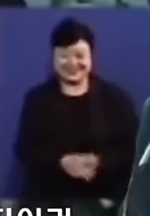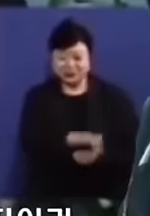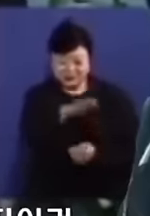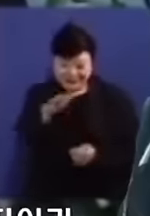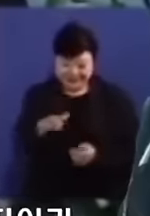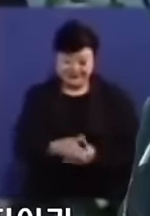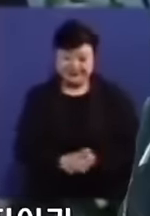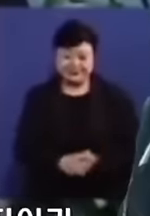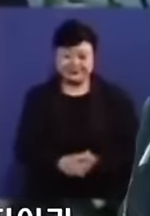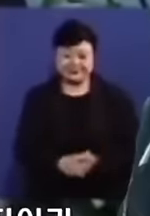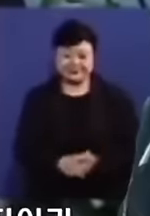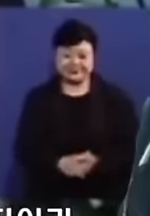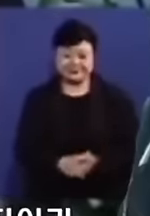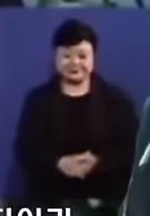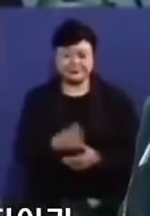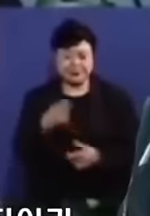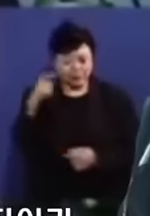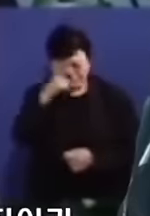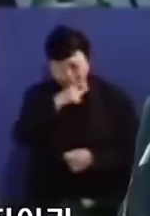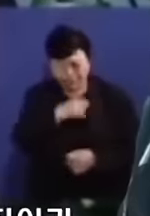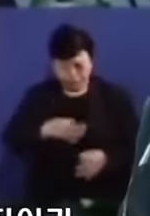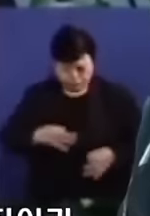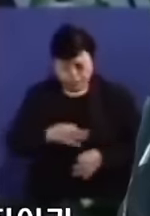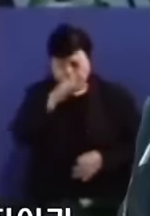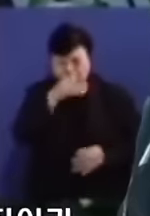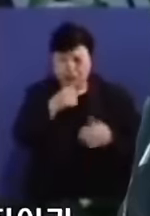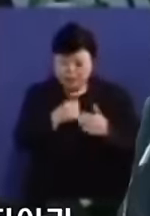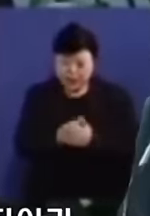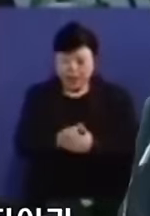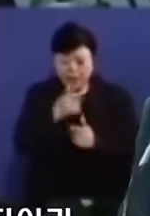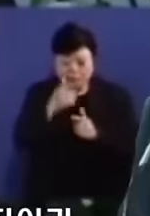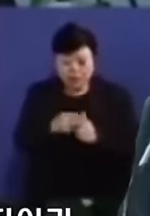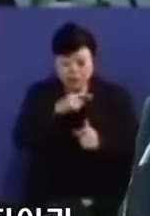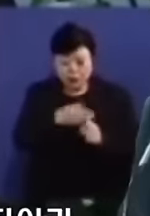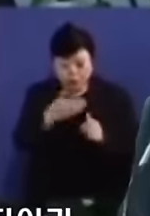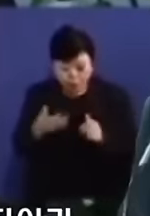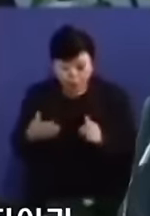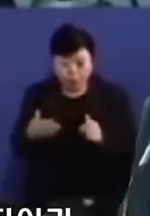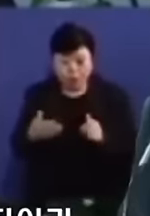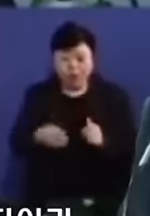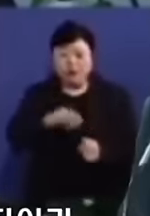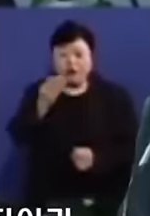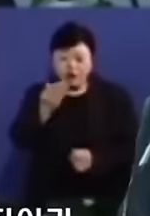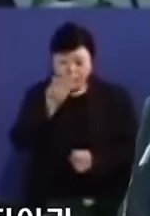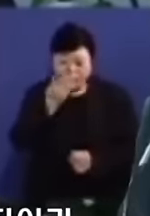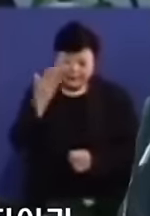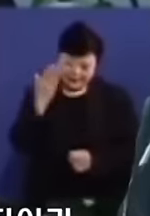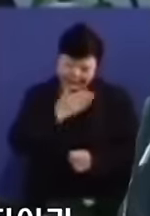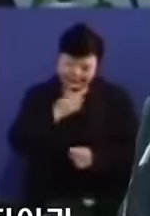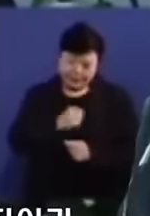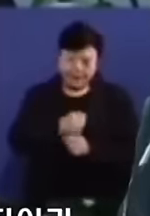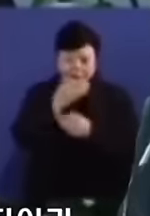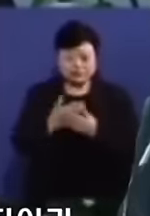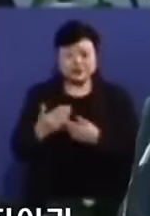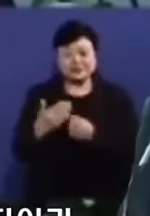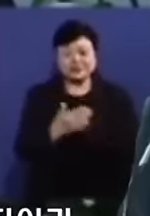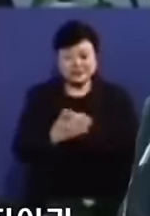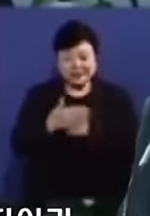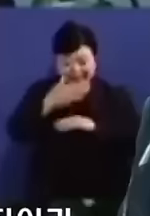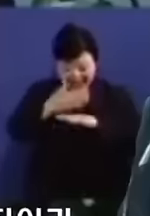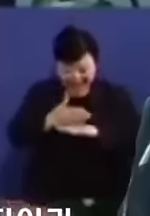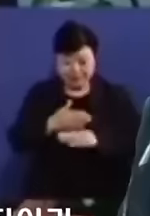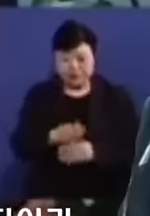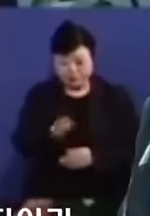우리가 더럽고 불의하기 때문에 예수님 보혈로 거룩하고 깨끗하게 만들어주는 은혜를 감사하게